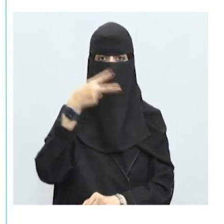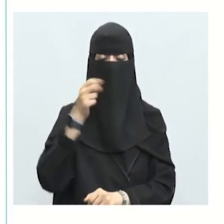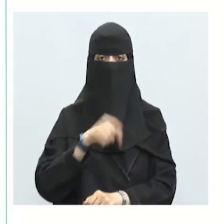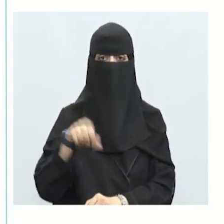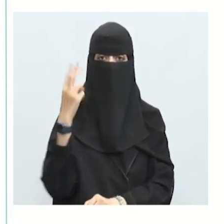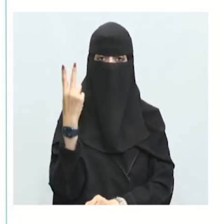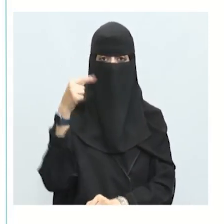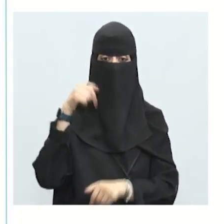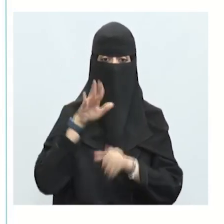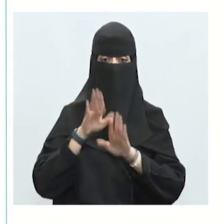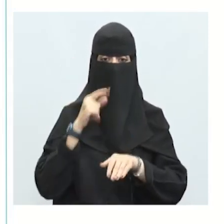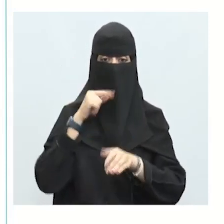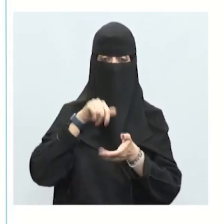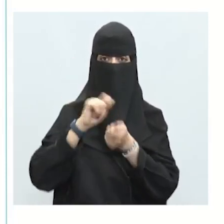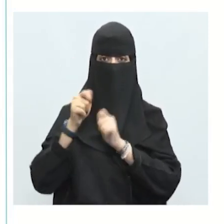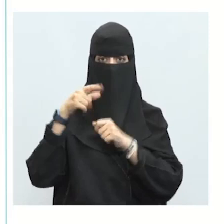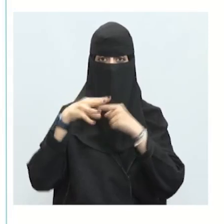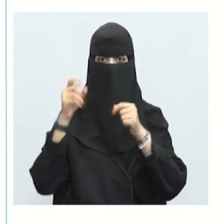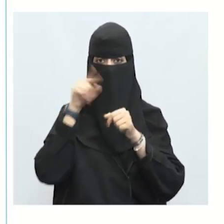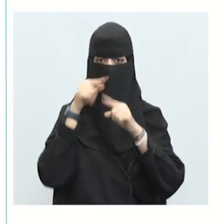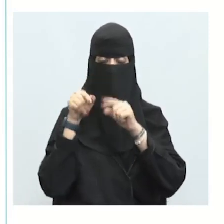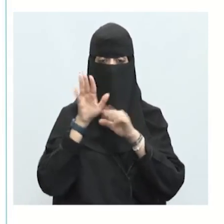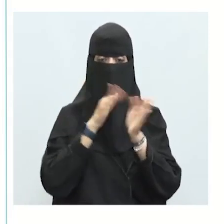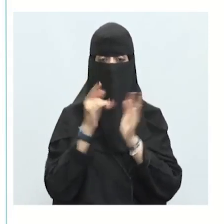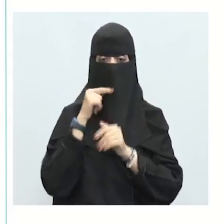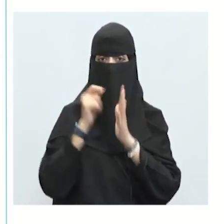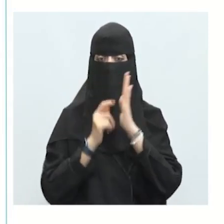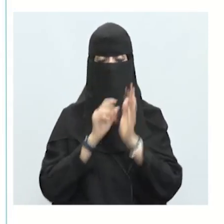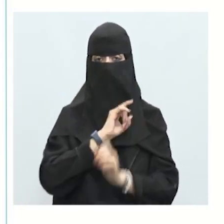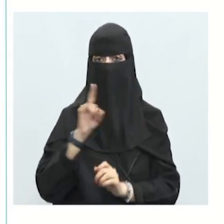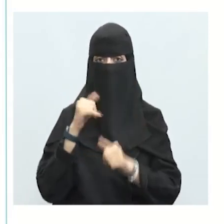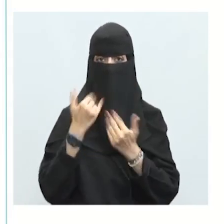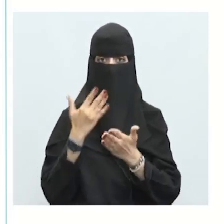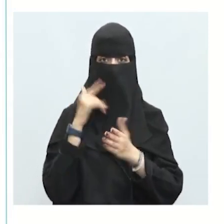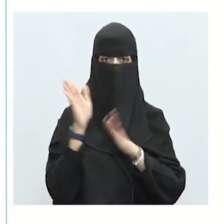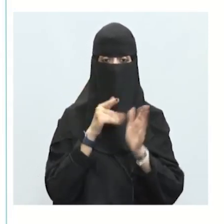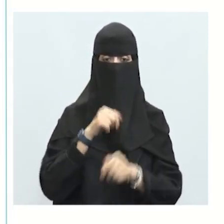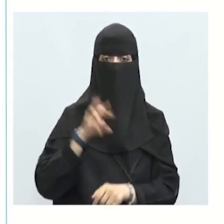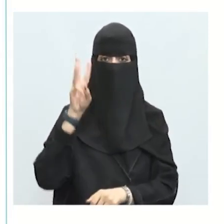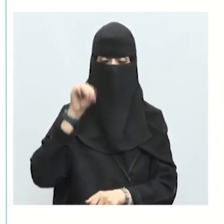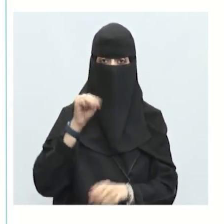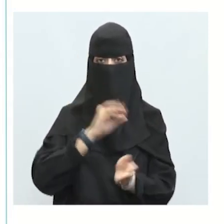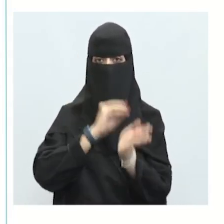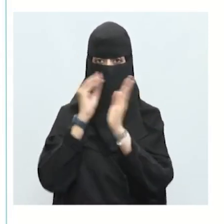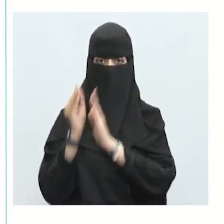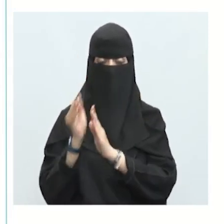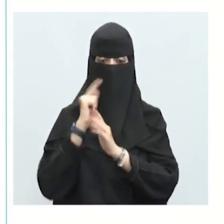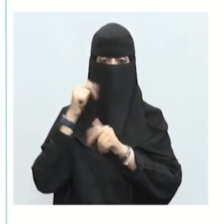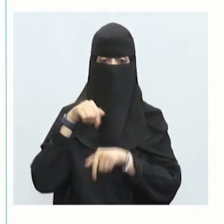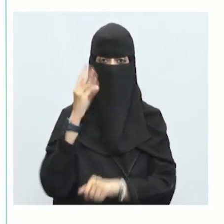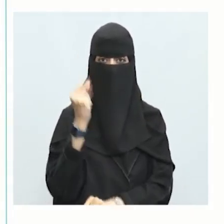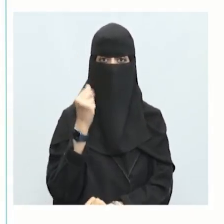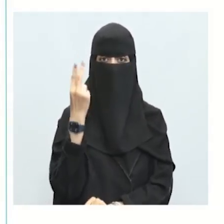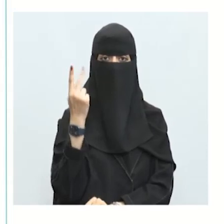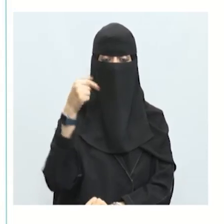فولس فعندنا ترو اند فولس لم يتحقق الشرط فعندنا الام تم اسنادها اليها رقم